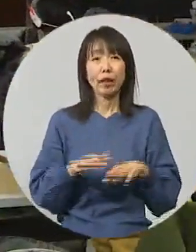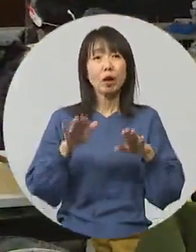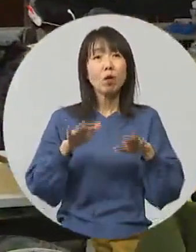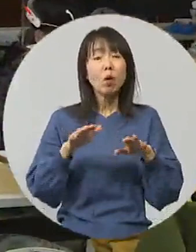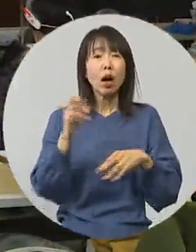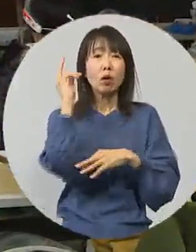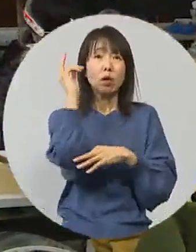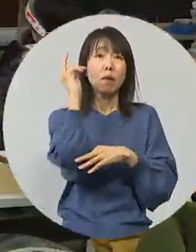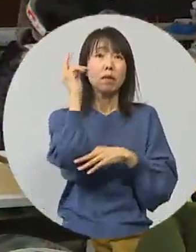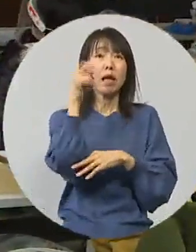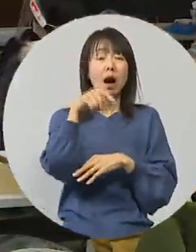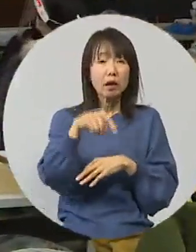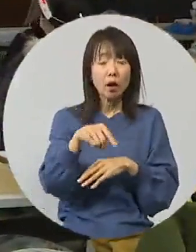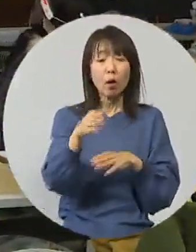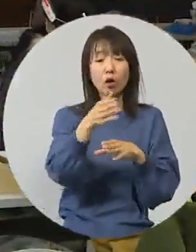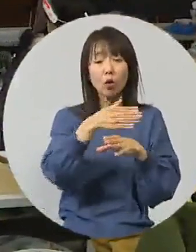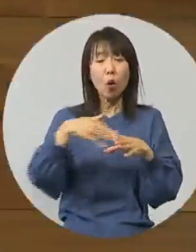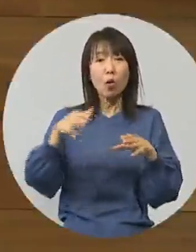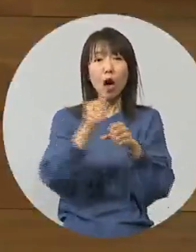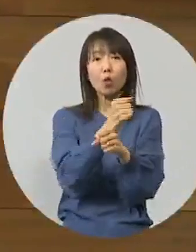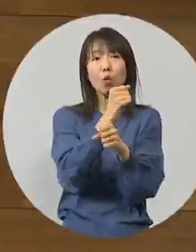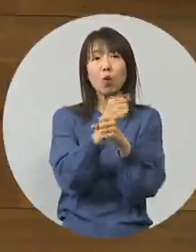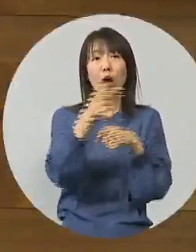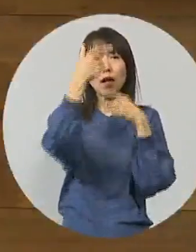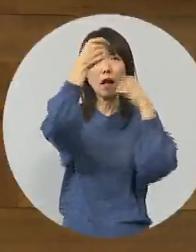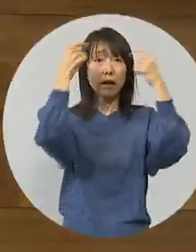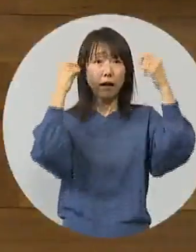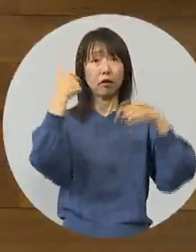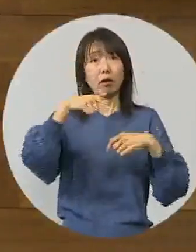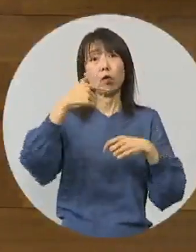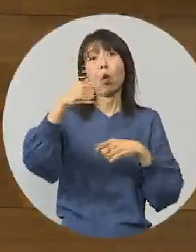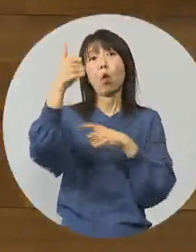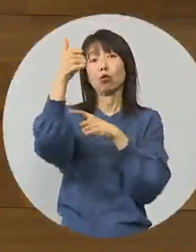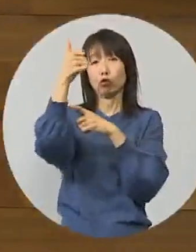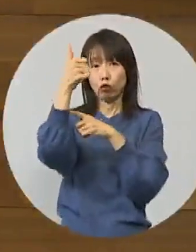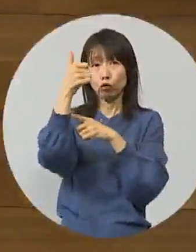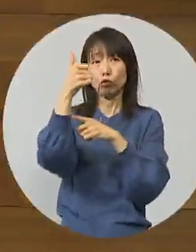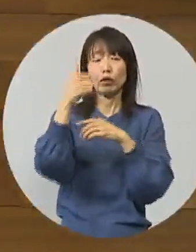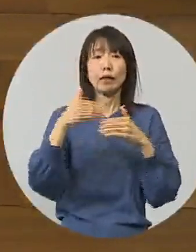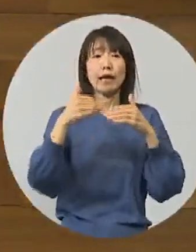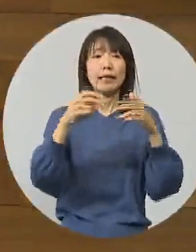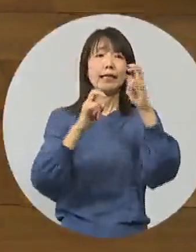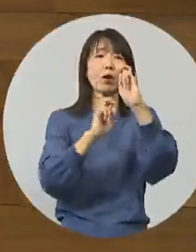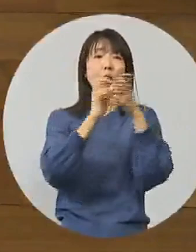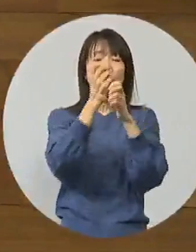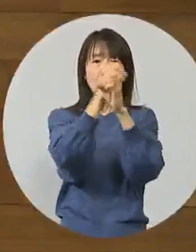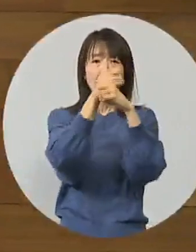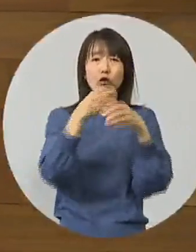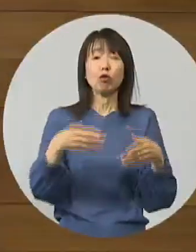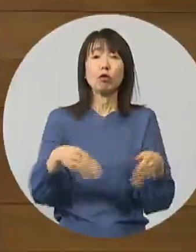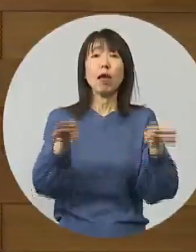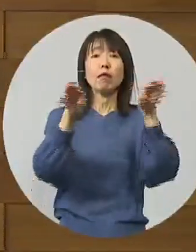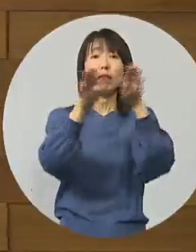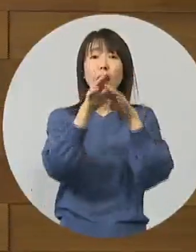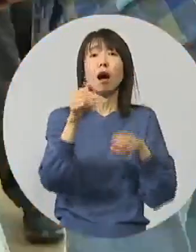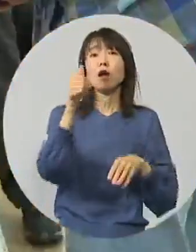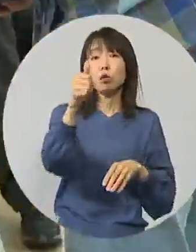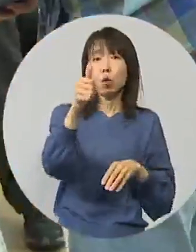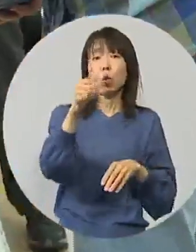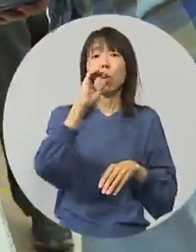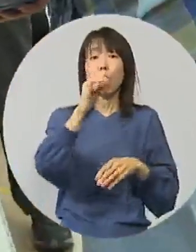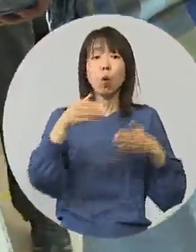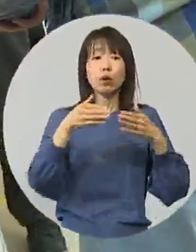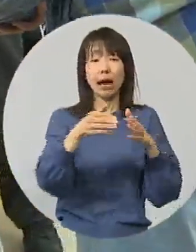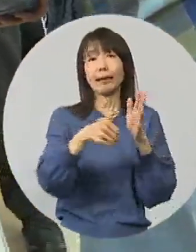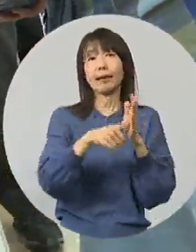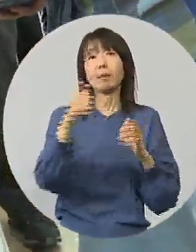は湘南工科大学教授で先進ロボット研究センター共同センター長の尾崎文夫さんの